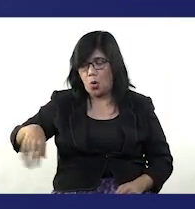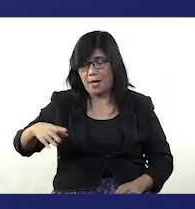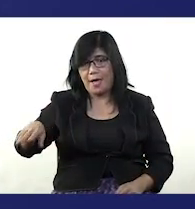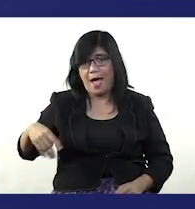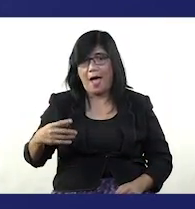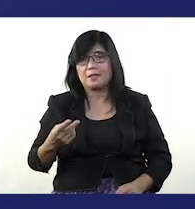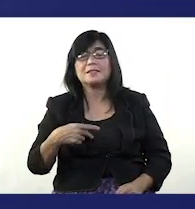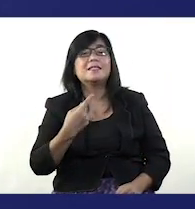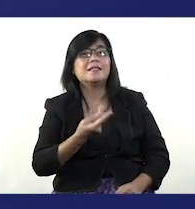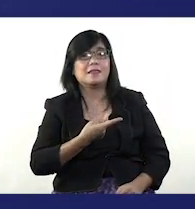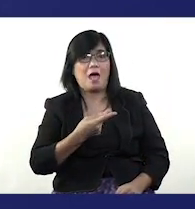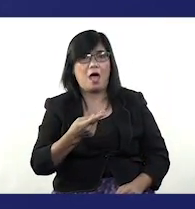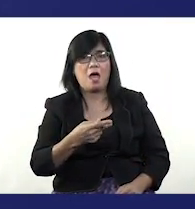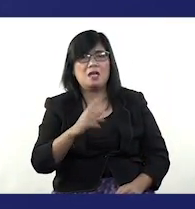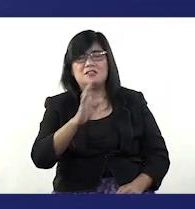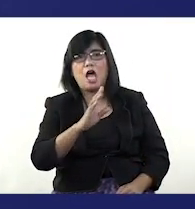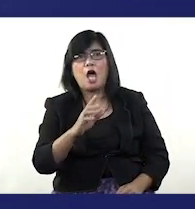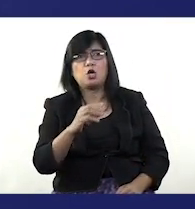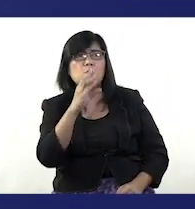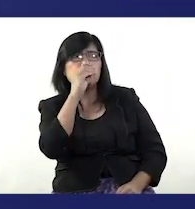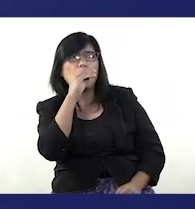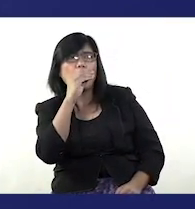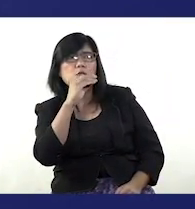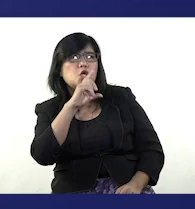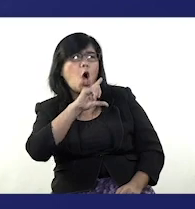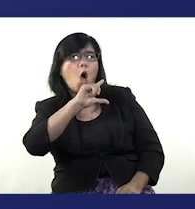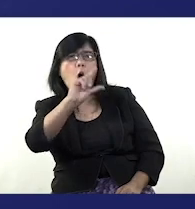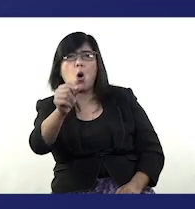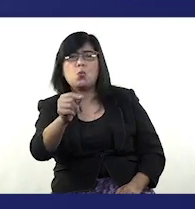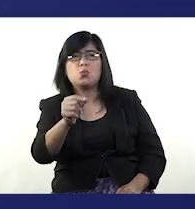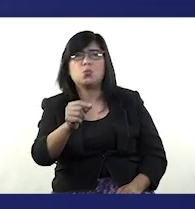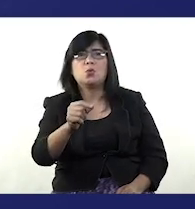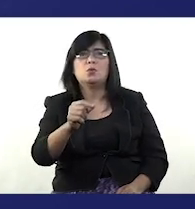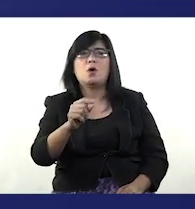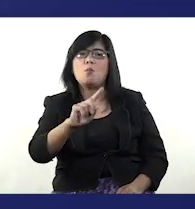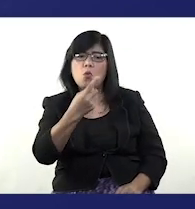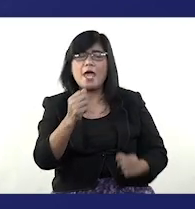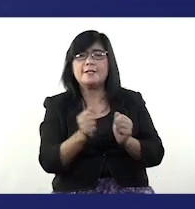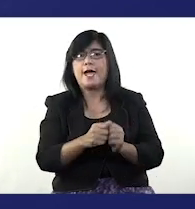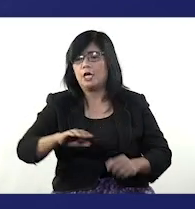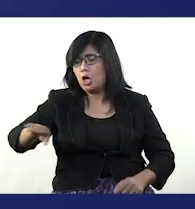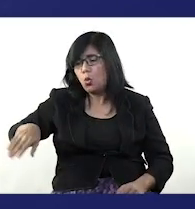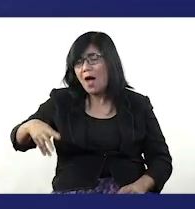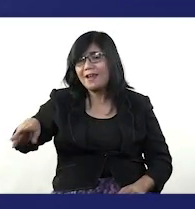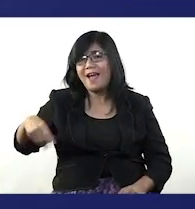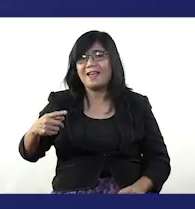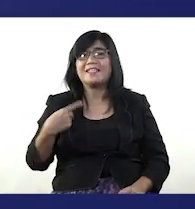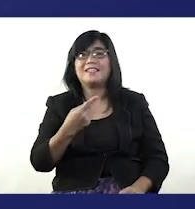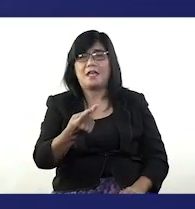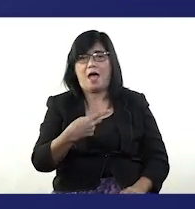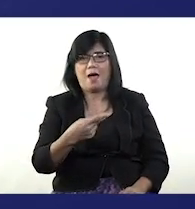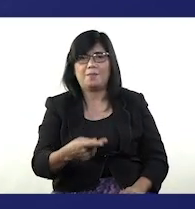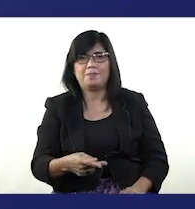Hai jangan bicara terlalu jauh Hai kalau kita enggak mulai keluarga kita Hai